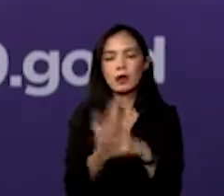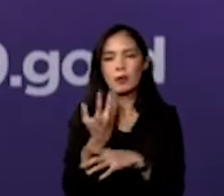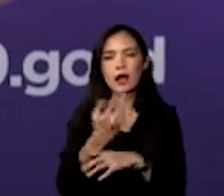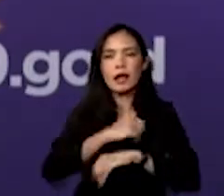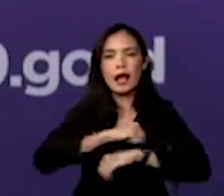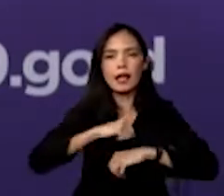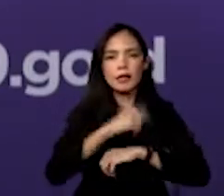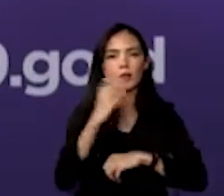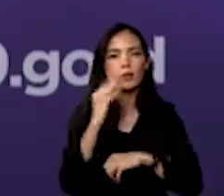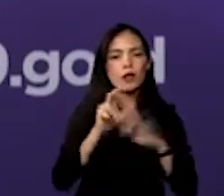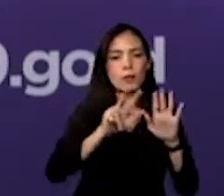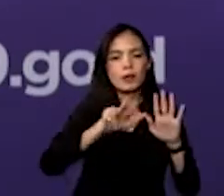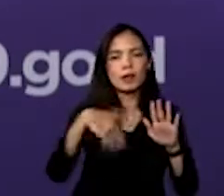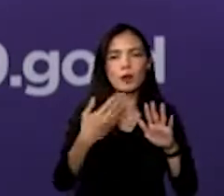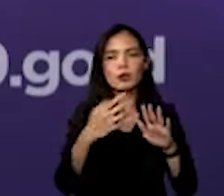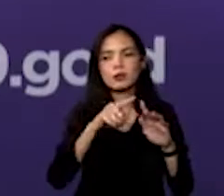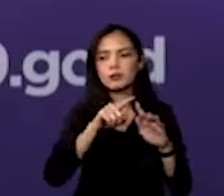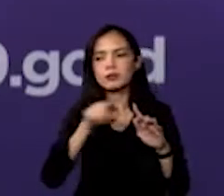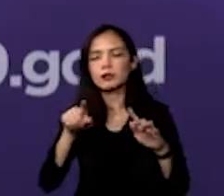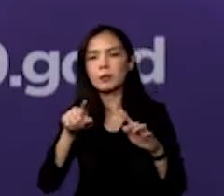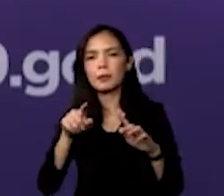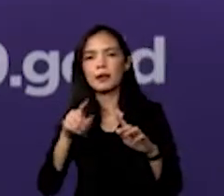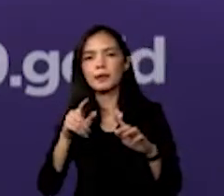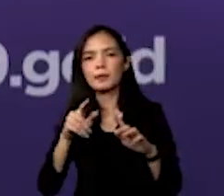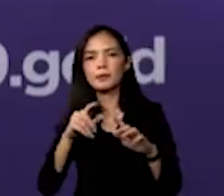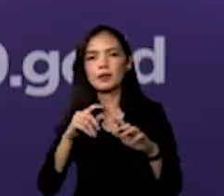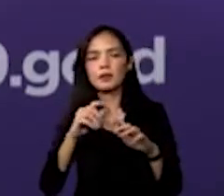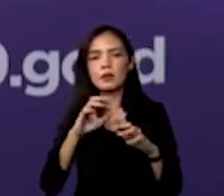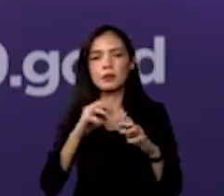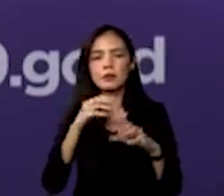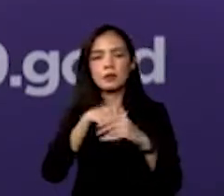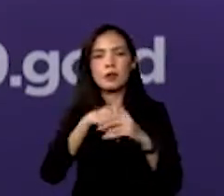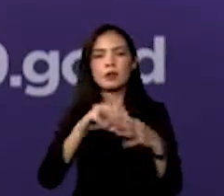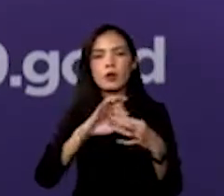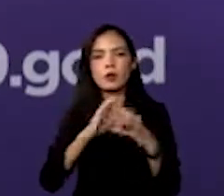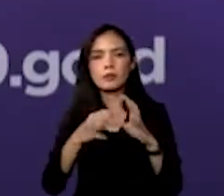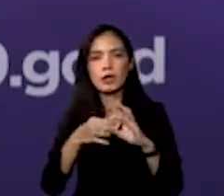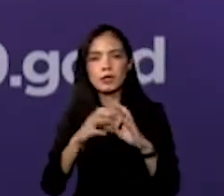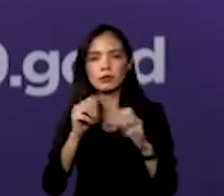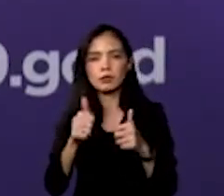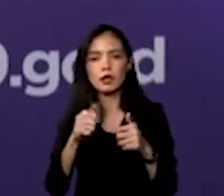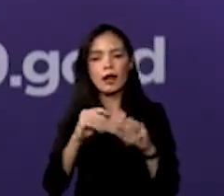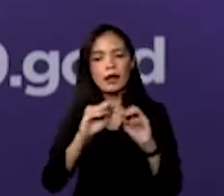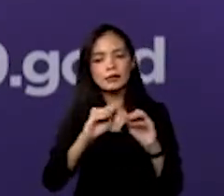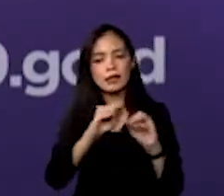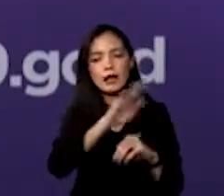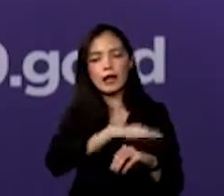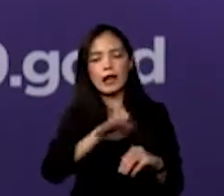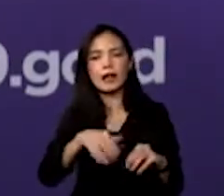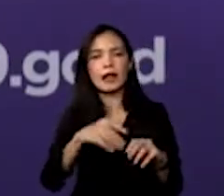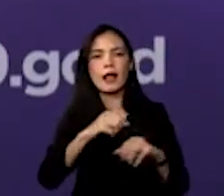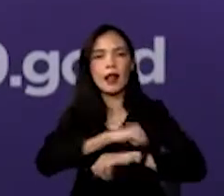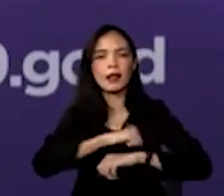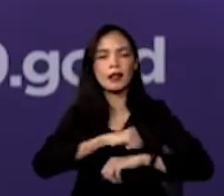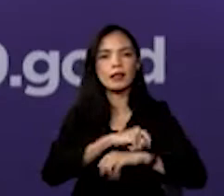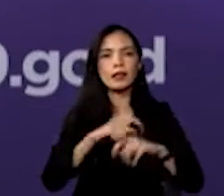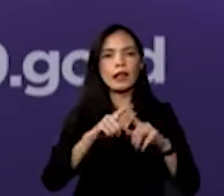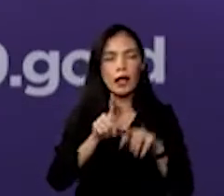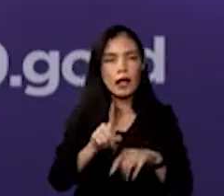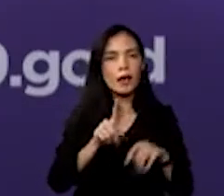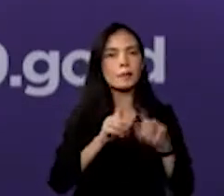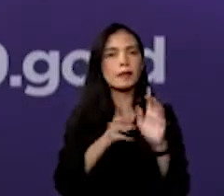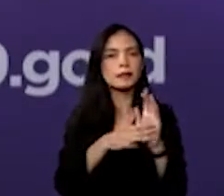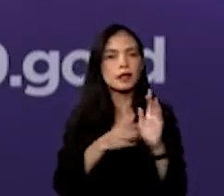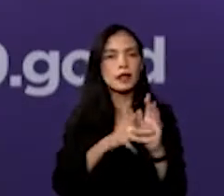8 tahun sampai eh targetnya Olimpiade kita ajarkan mereka ya Nah memang masalah timbul kalau di